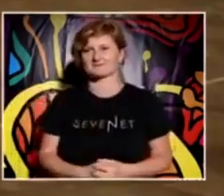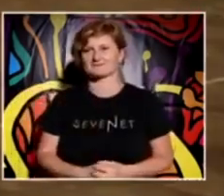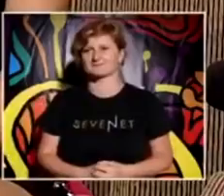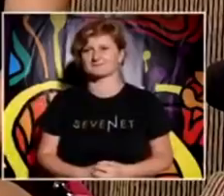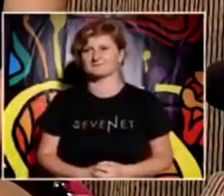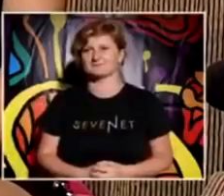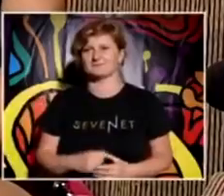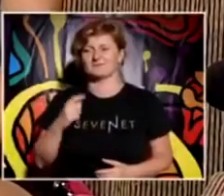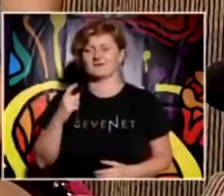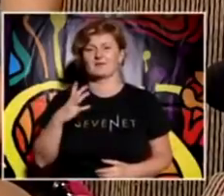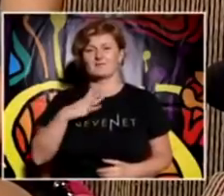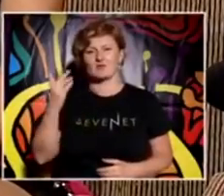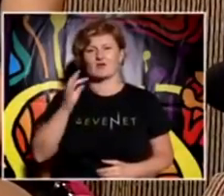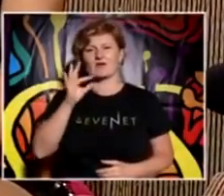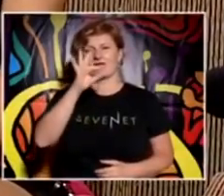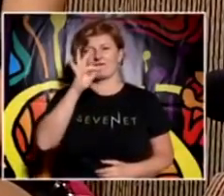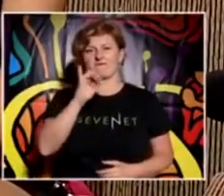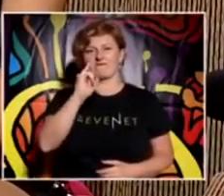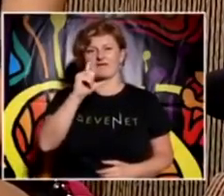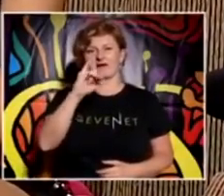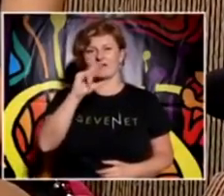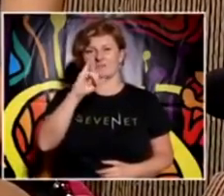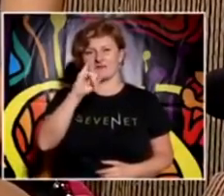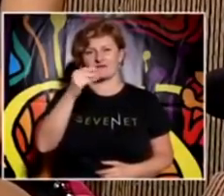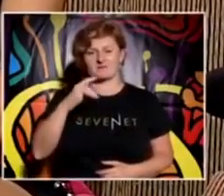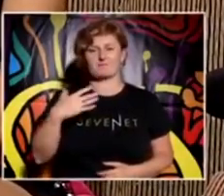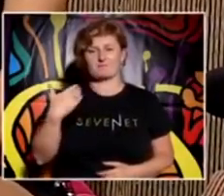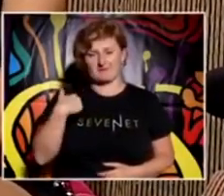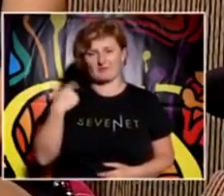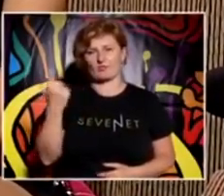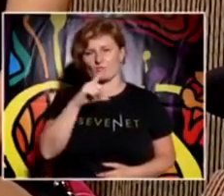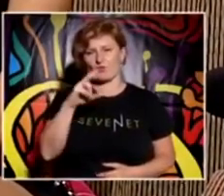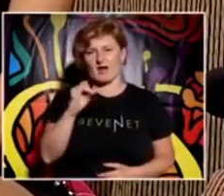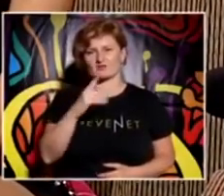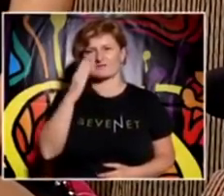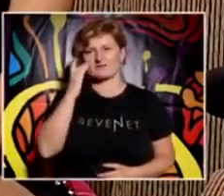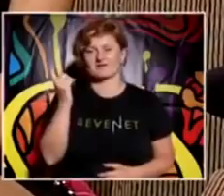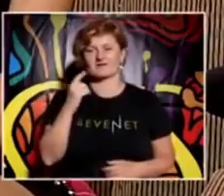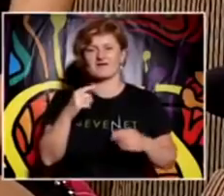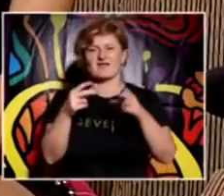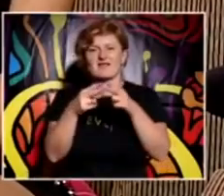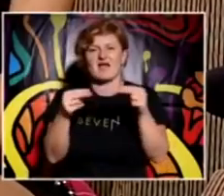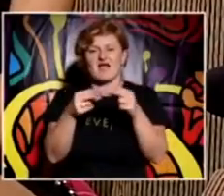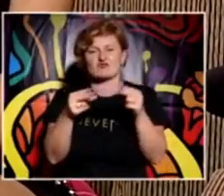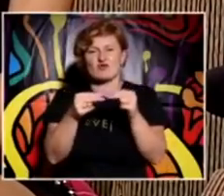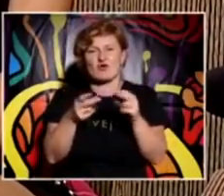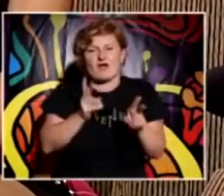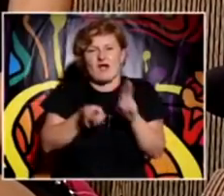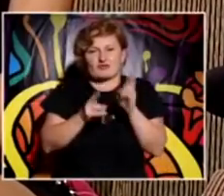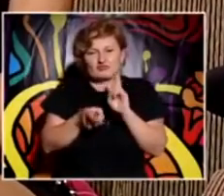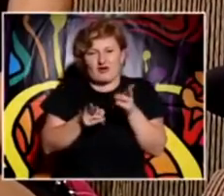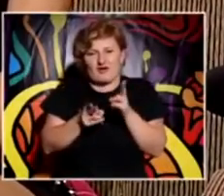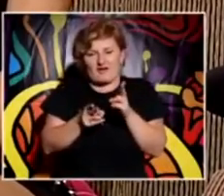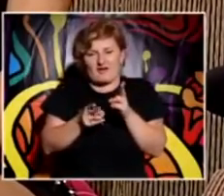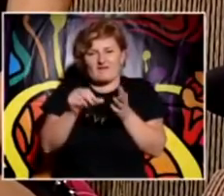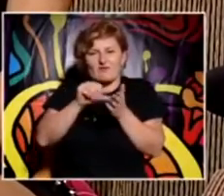Najgorsza, Łukasz był na Filipinach, więc pewnie wie, o czym powiem. To jest kacze jajko, nazywa się to balut, jest to